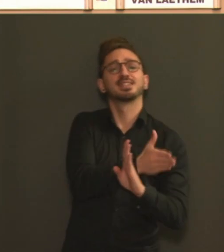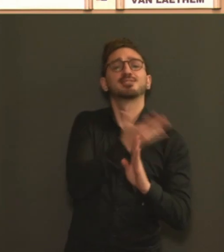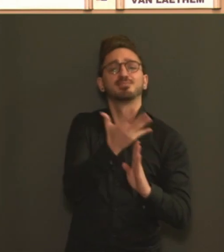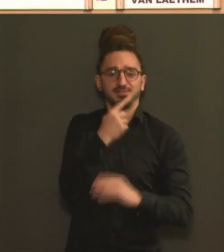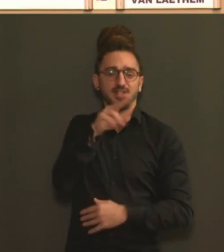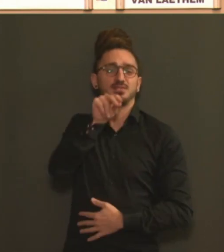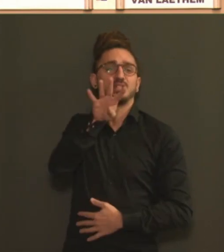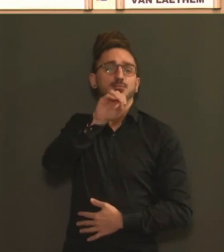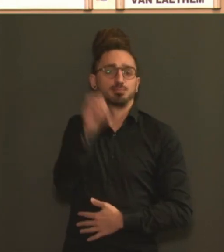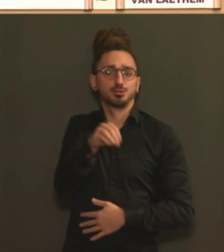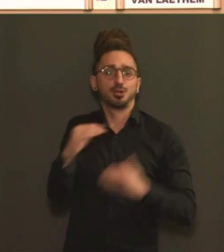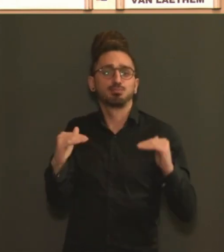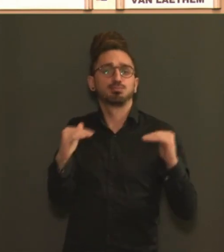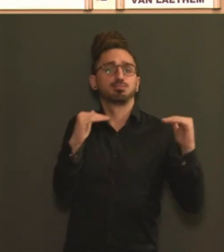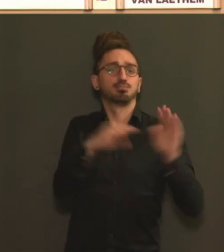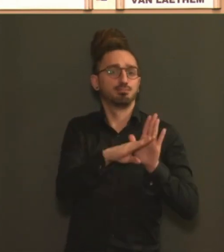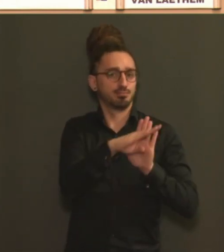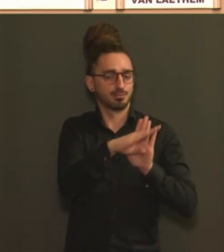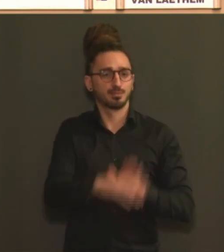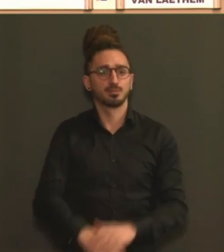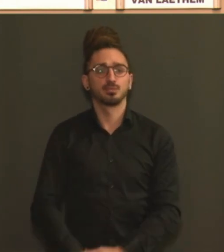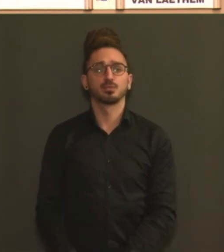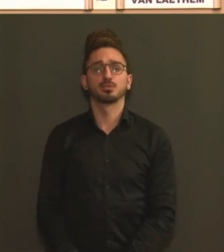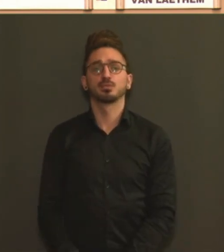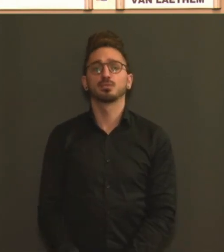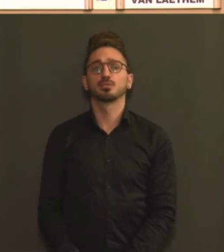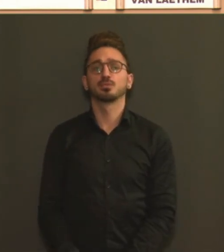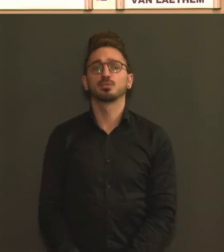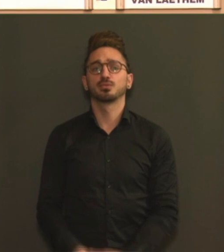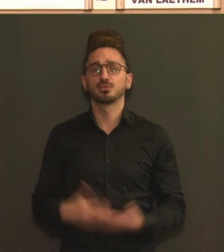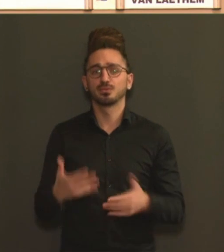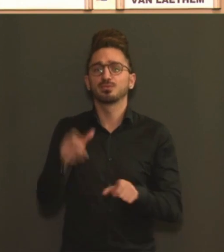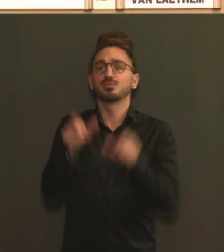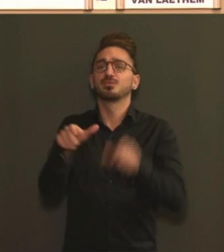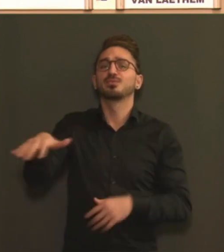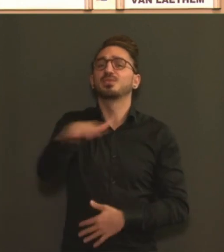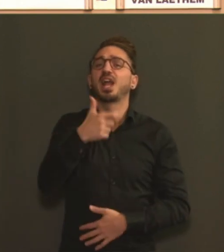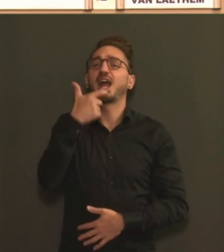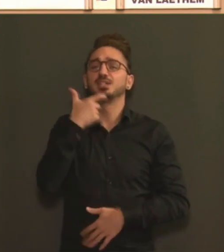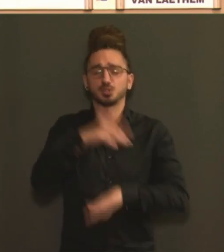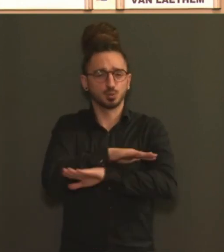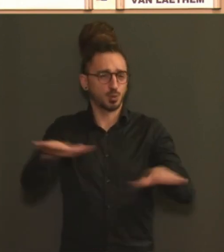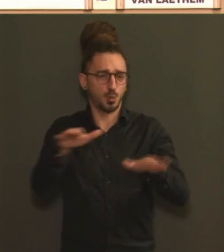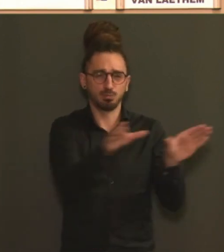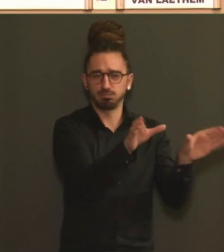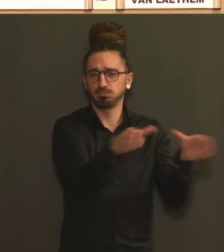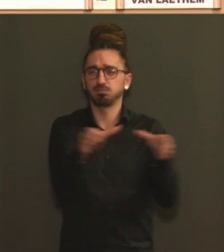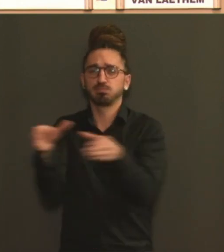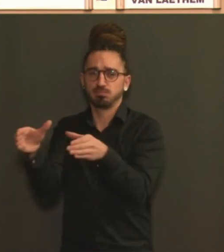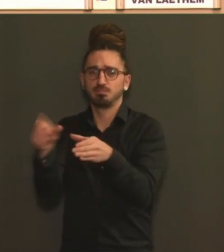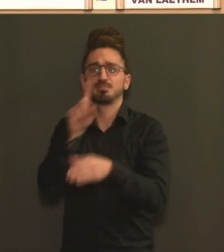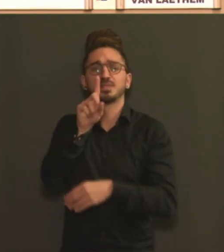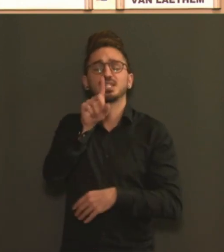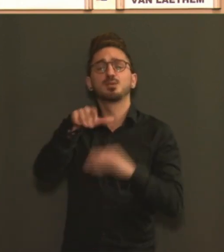Cette augmentation a lieu dans toutes les tranches d'âge, chez toutes les personnes de moins de 30 ans, globalement parlant, qu'il s'agisse